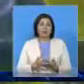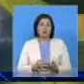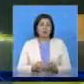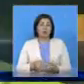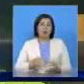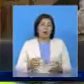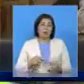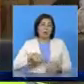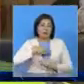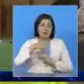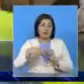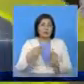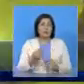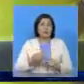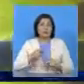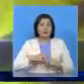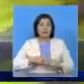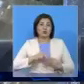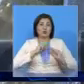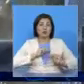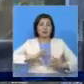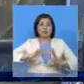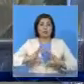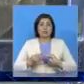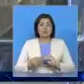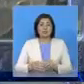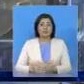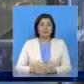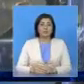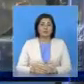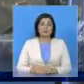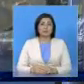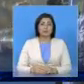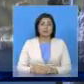қолға алған бизнес иесінің жұмыс нәтижесі.